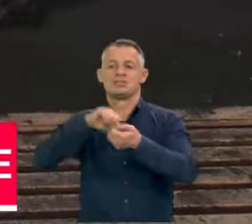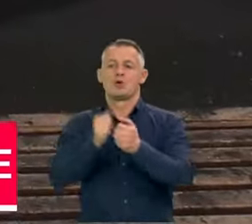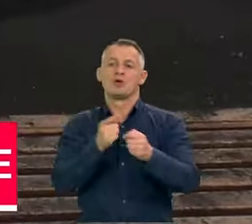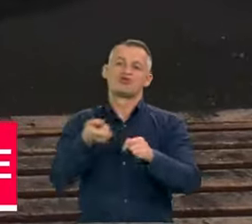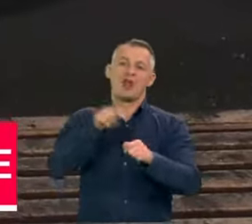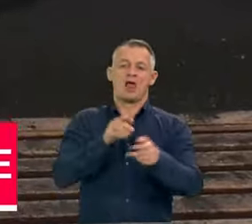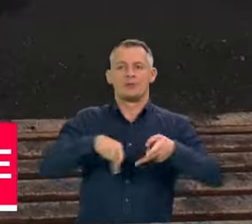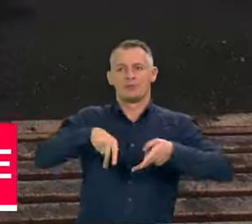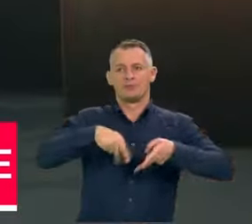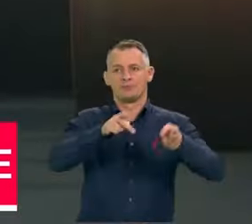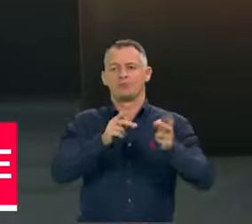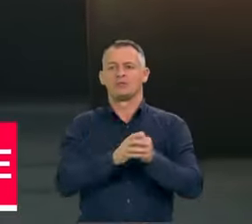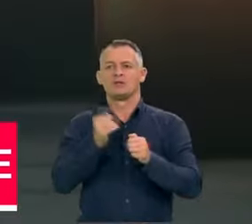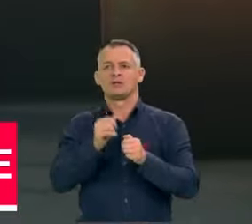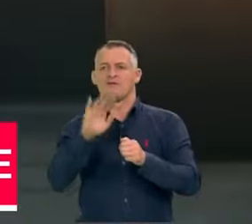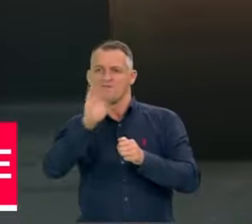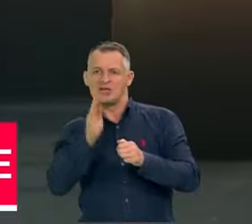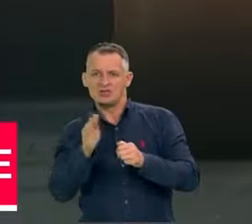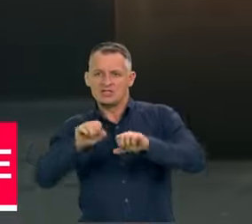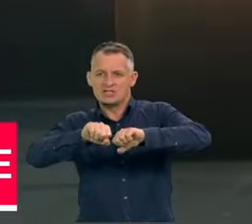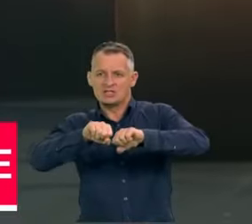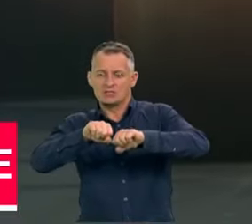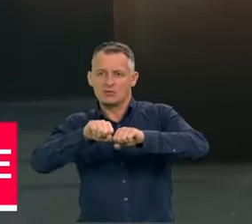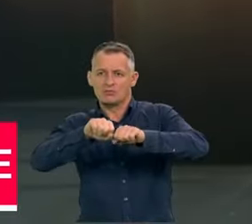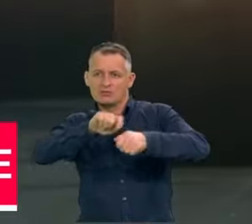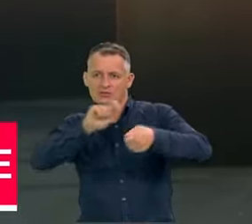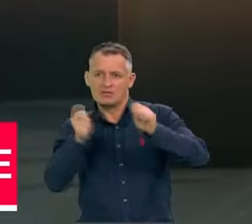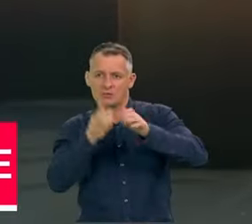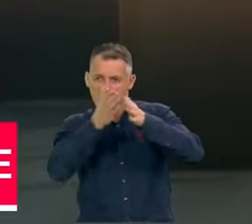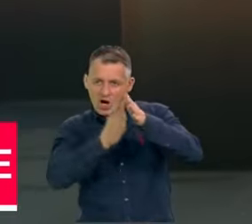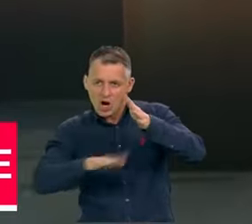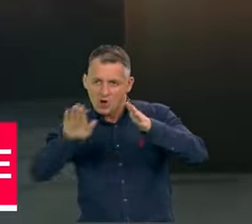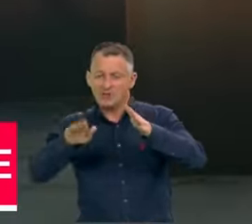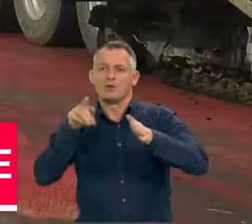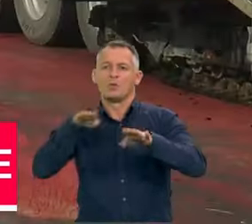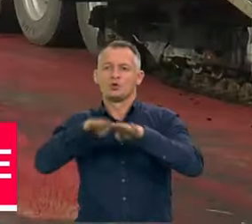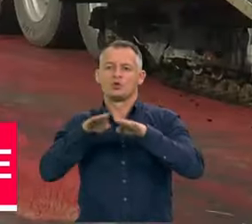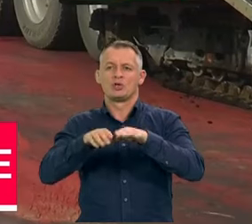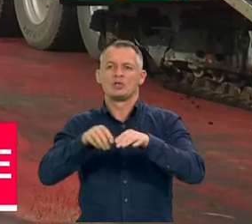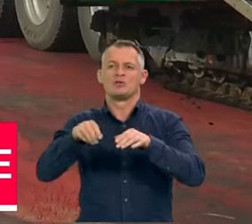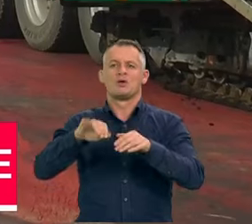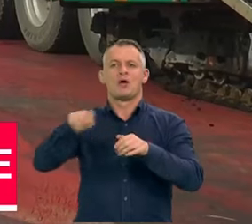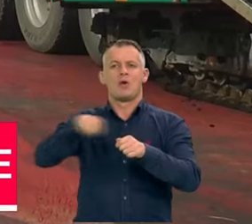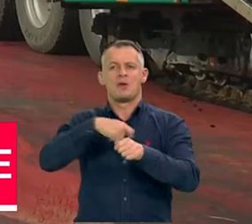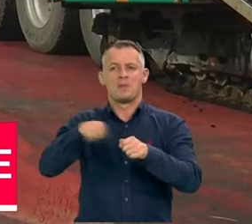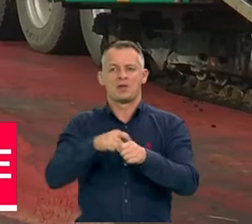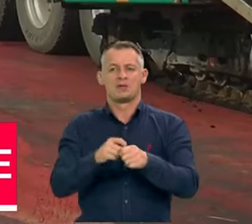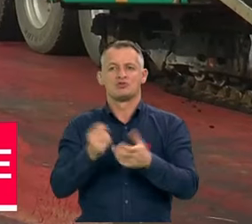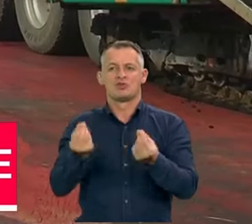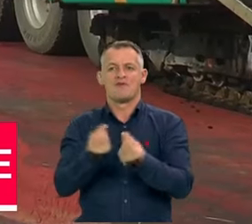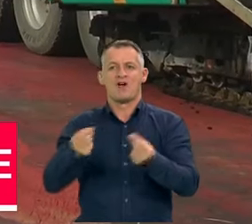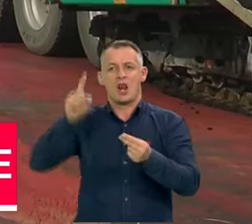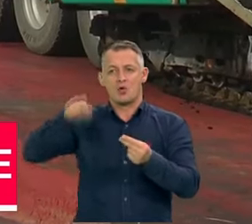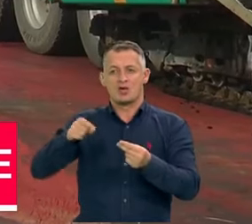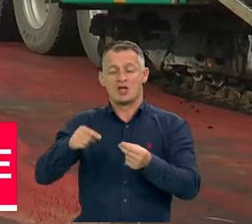asfalt treptat fisurile s au transformat în gropi iar muncitorii au cârpit și au reparat de câteva luni sensul Tulcea Brăila a fost